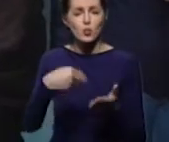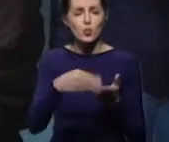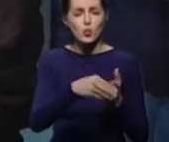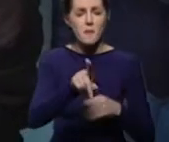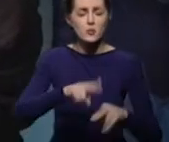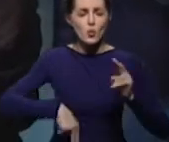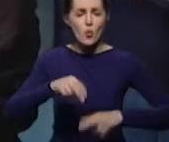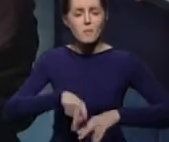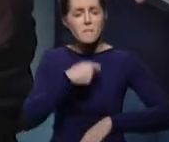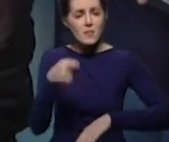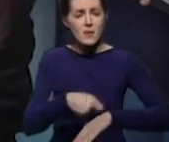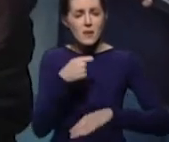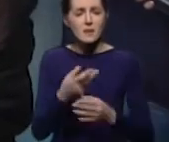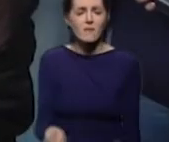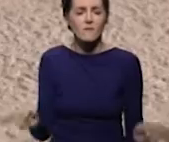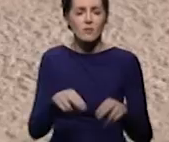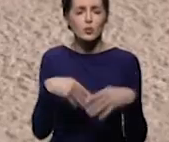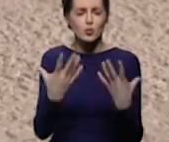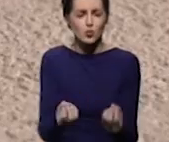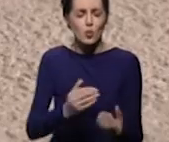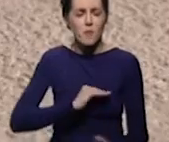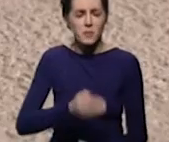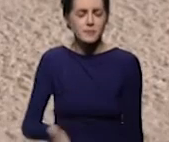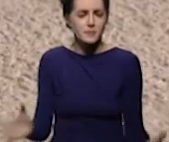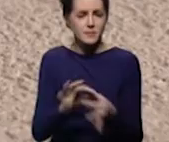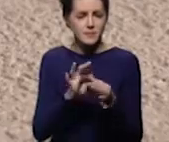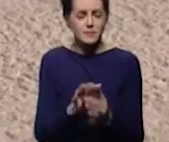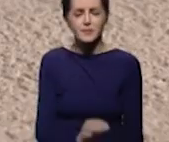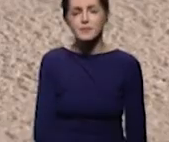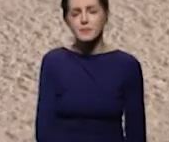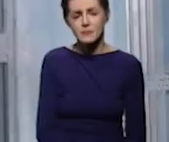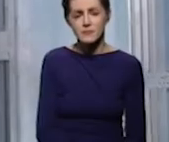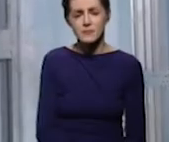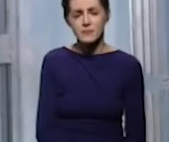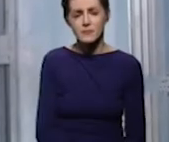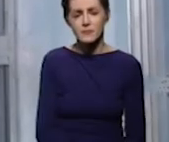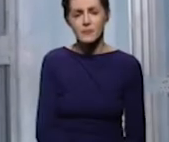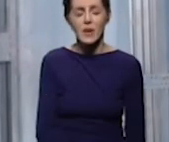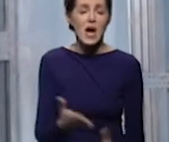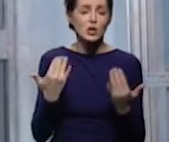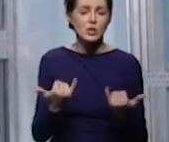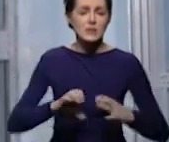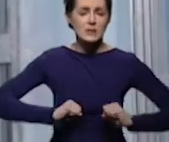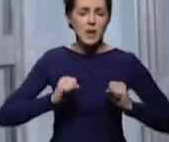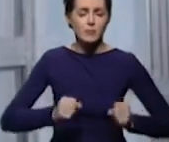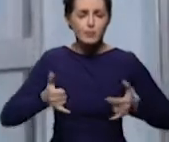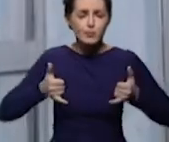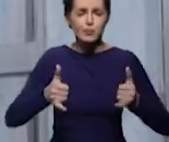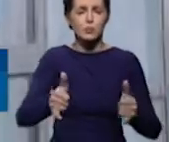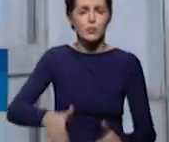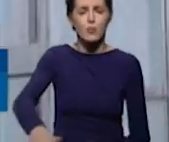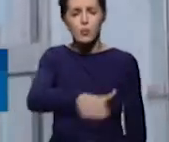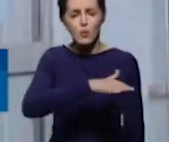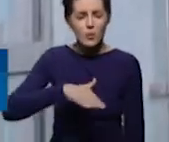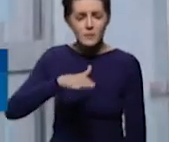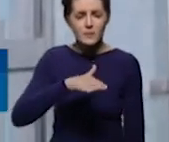та залучили ще одну компанію. Зараз осуществляється залівка полов, для того, щоб було основання, де